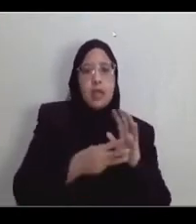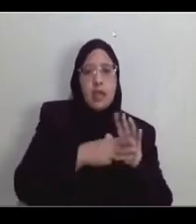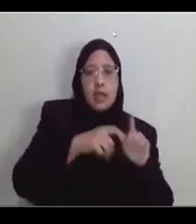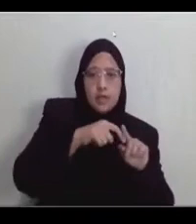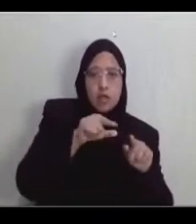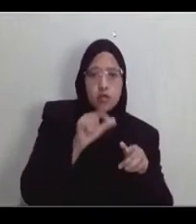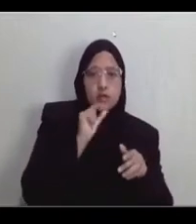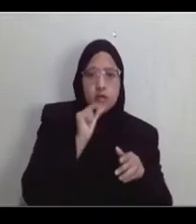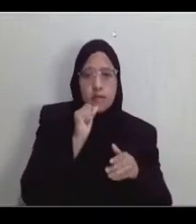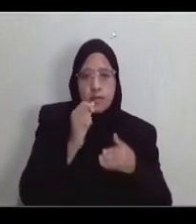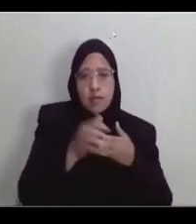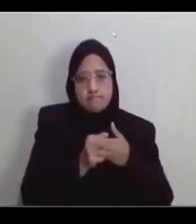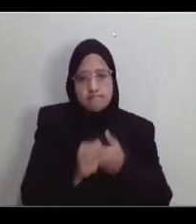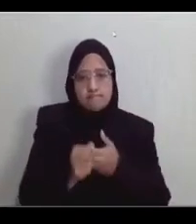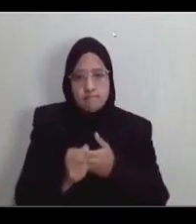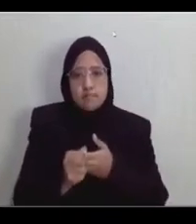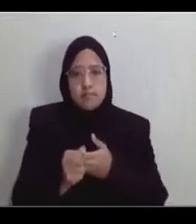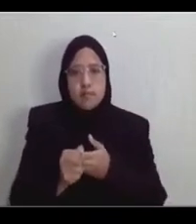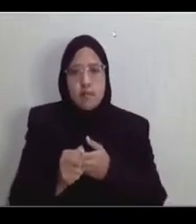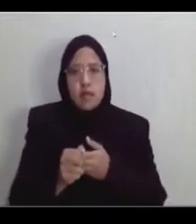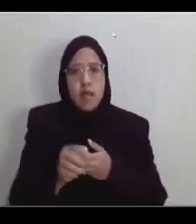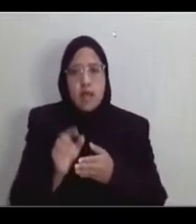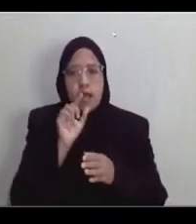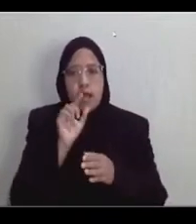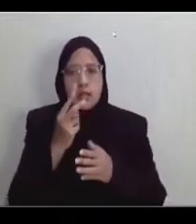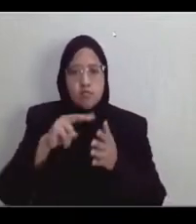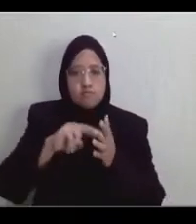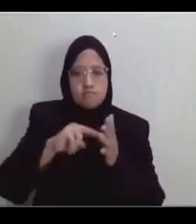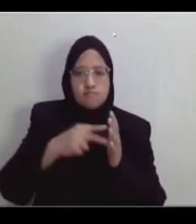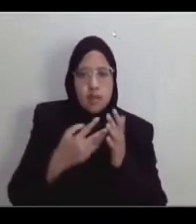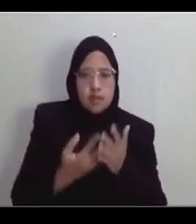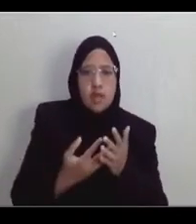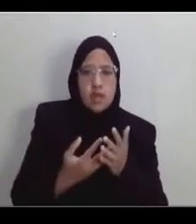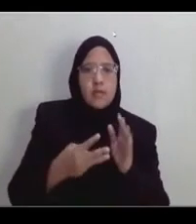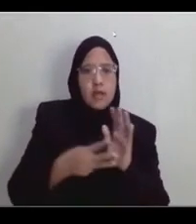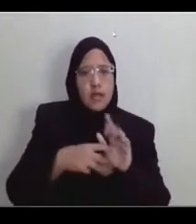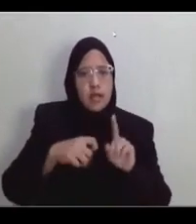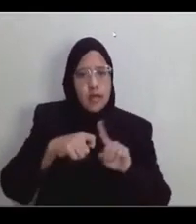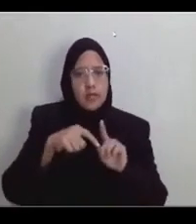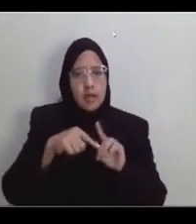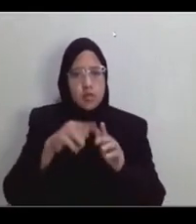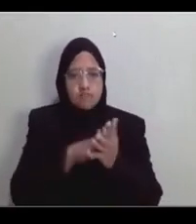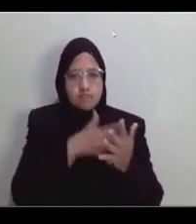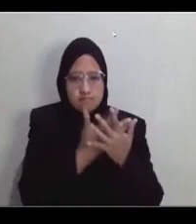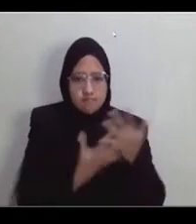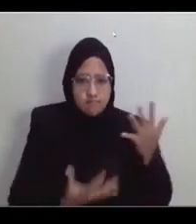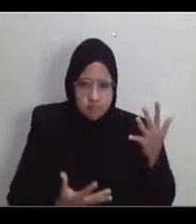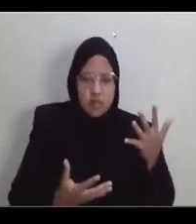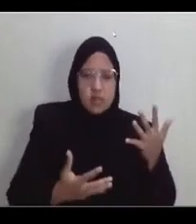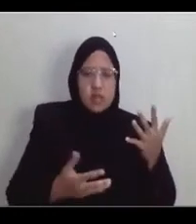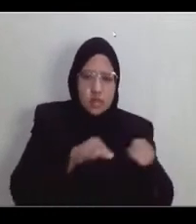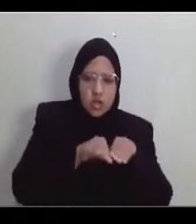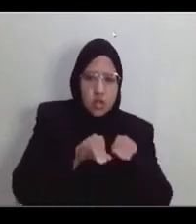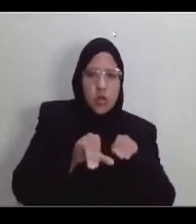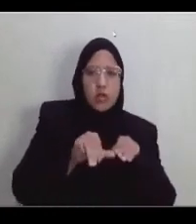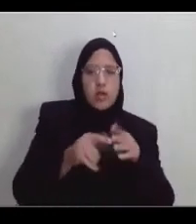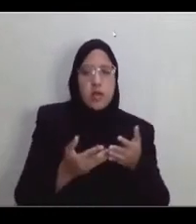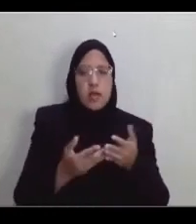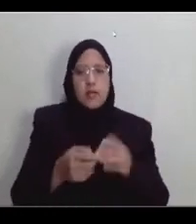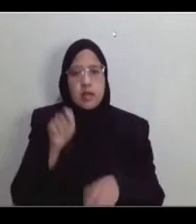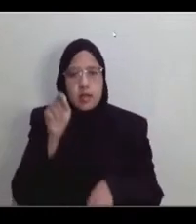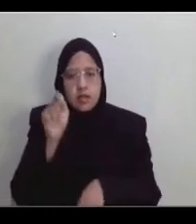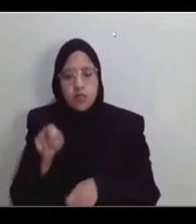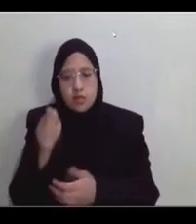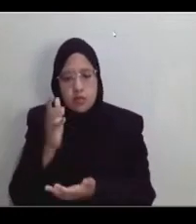konstitusi dan sekaligus penafsir konstitusi yang sirannya dalam kurung dituangkan atau tercermin dalam putusan-putusannya